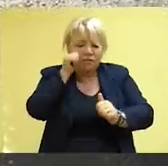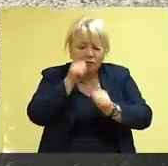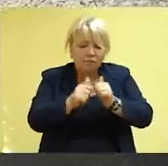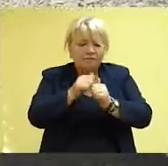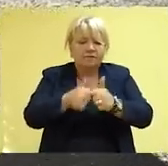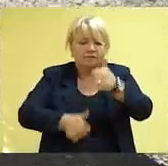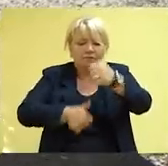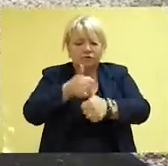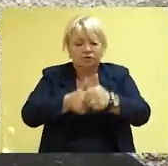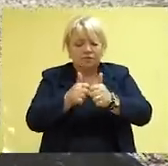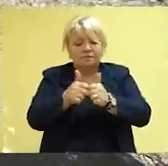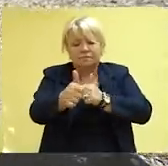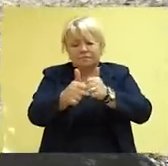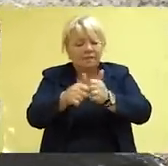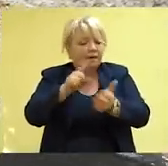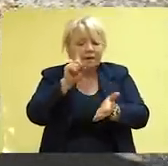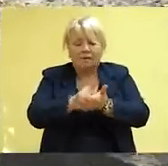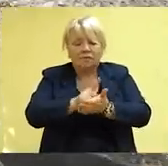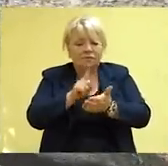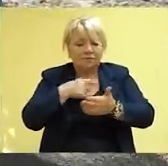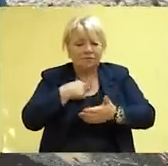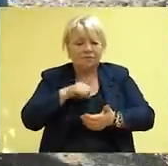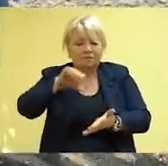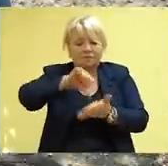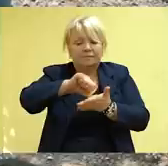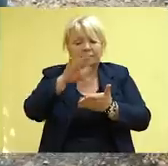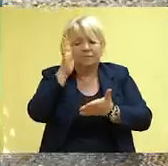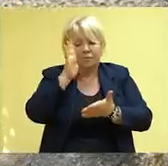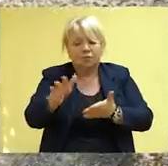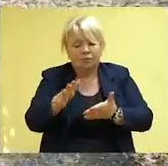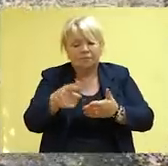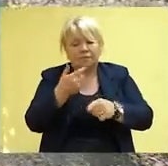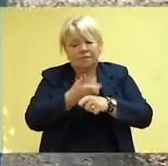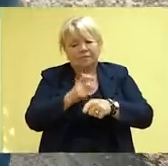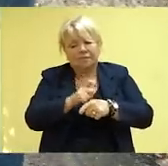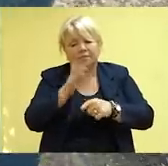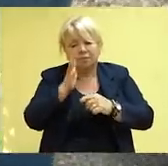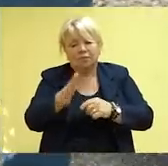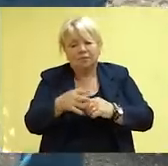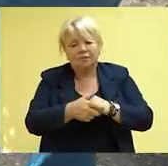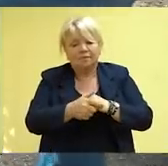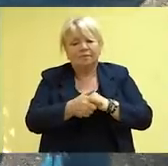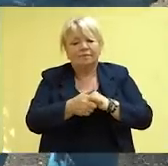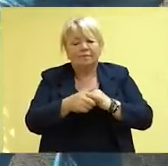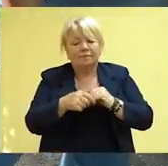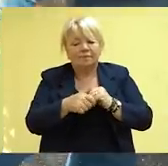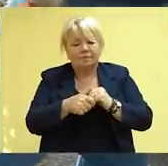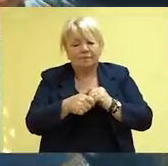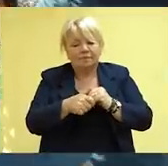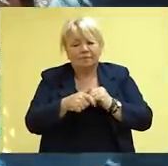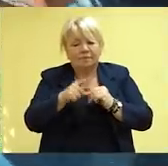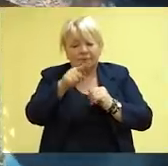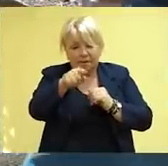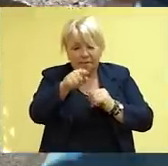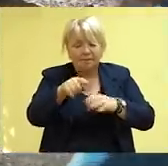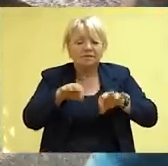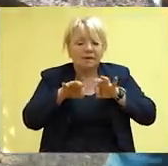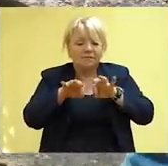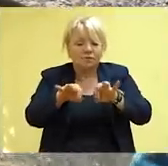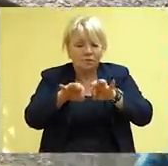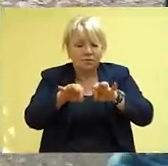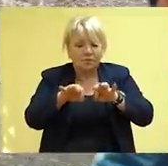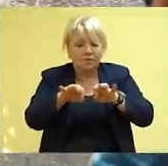ვიზუალი, მარტო ვიზუალი არ მჭირდება. ვიზუალი არ გაუფუშტება დრაგზე არანაირად, უბრალოდ ზრავი უნდა იყოს მოხუდული და დანარჩენი ხადაოდ. ანუ ეს